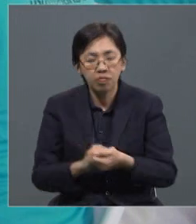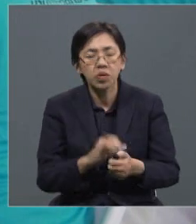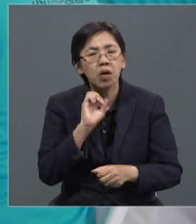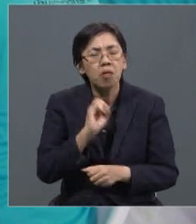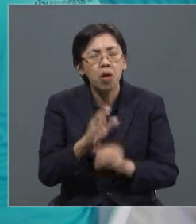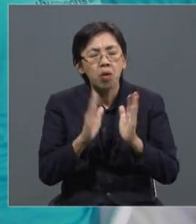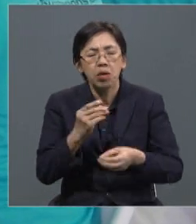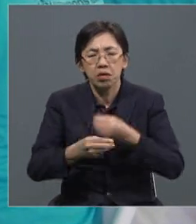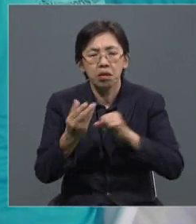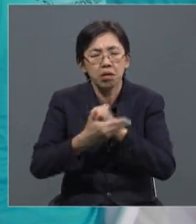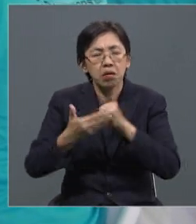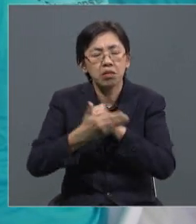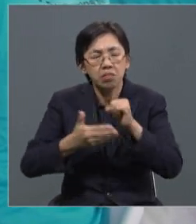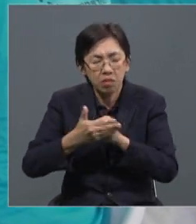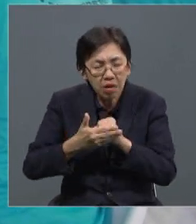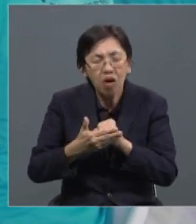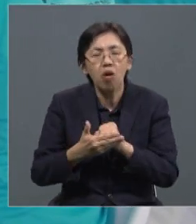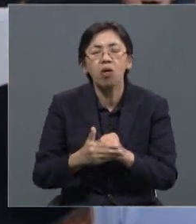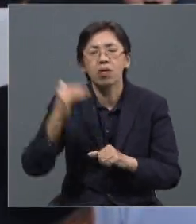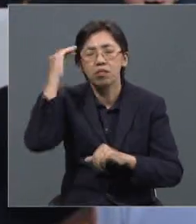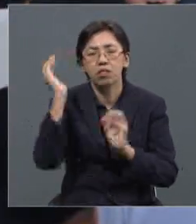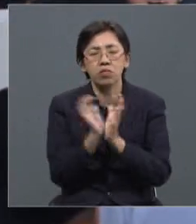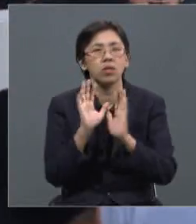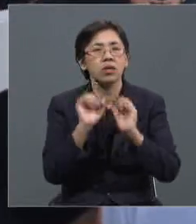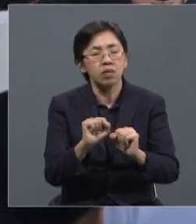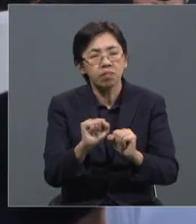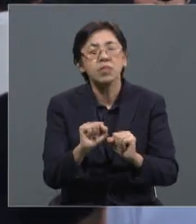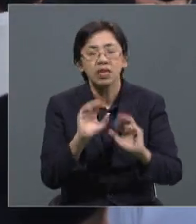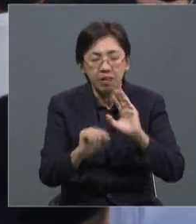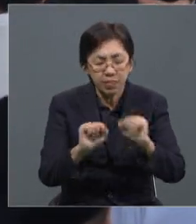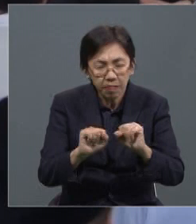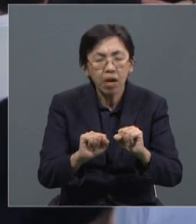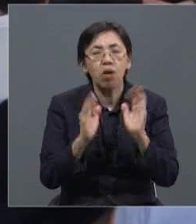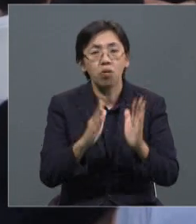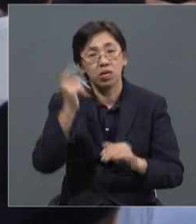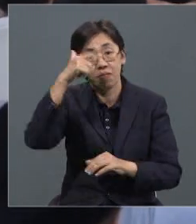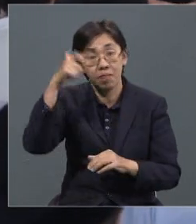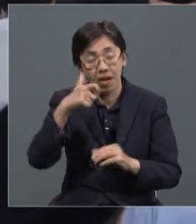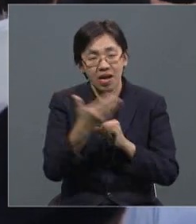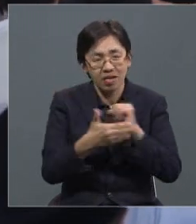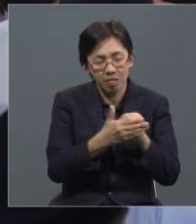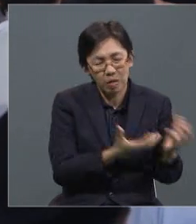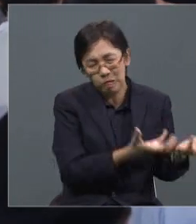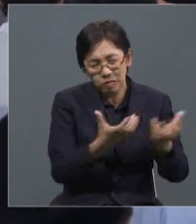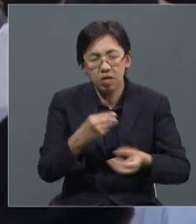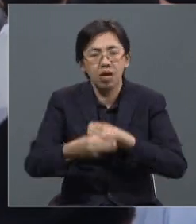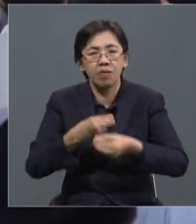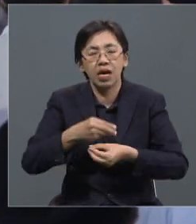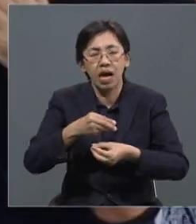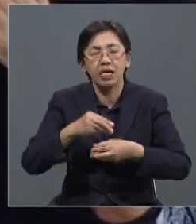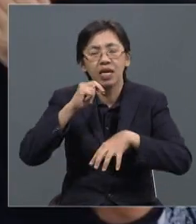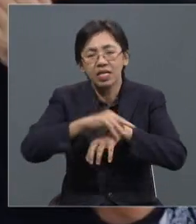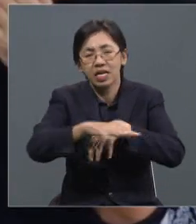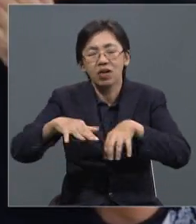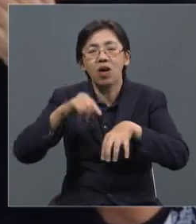แสผู้ค้ายาเสพติดจนเจ้าหน้าที่ตำรวจสามารถจับกุมขยายผลชาวเมียนมาที่นำยาเสพติดเข้ามาจำหน่ายในพื้นที่เกาะสิง